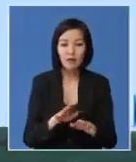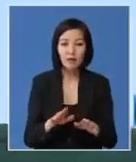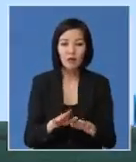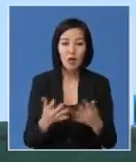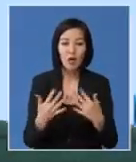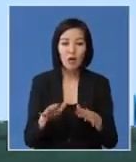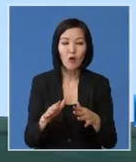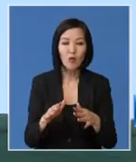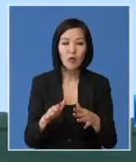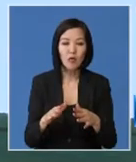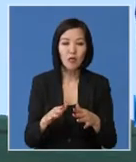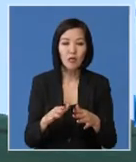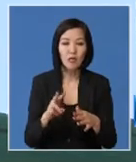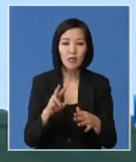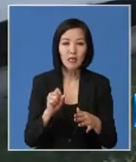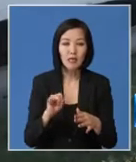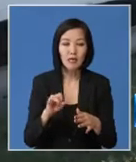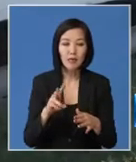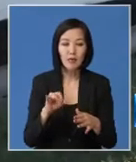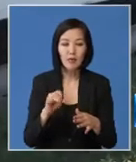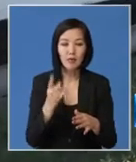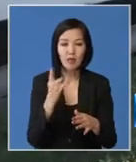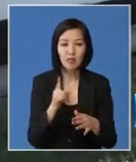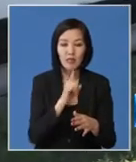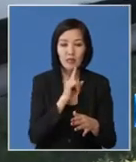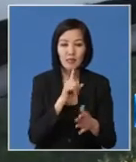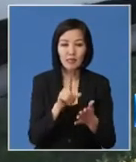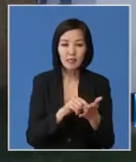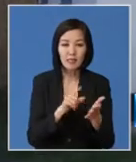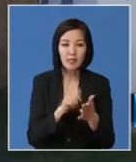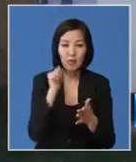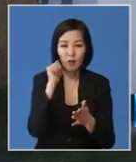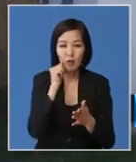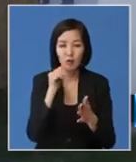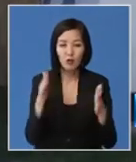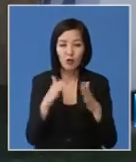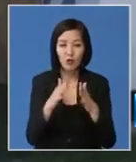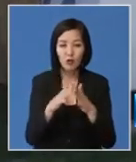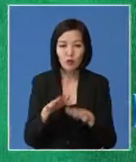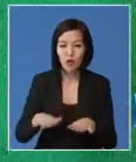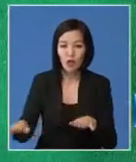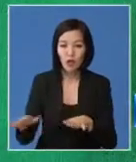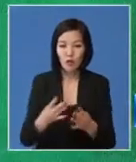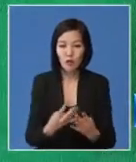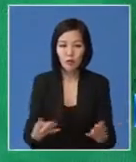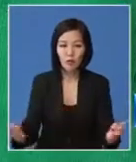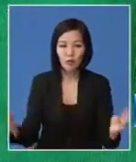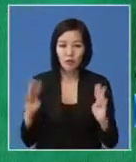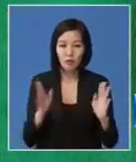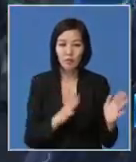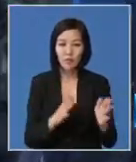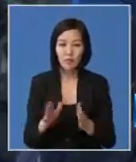Ауыл тұрғындары Жұмахан Найманбаеваға да қол ұшын созды. Зейнеткердің ауласына тазалық жұмыстарын жүргізіп, қоршауларын ретке келтіріп